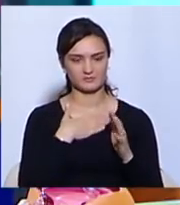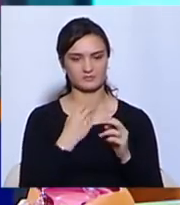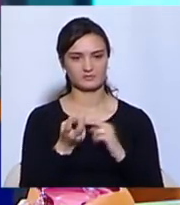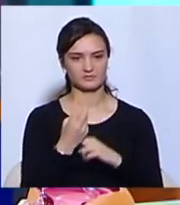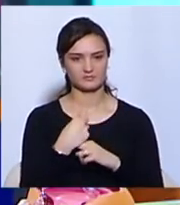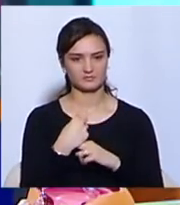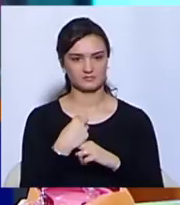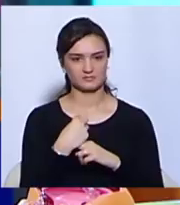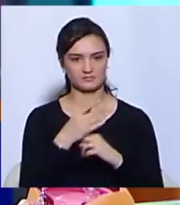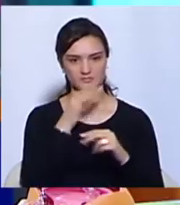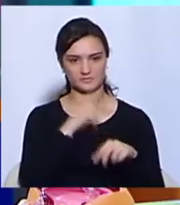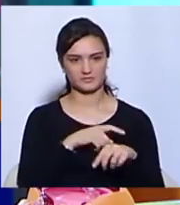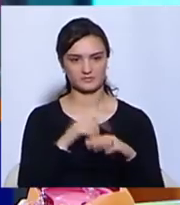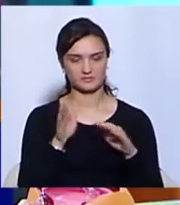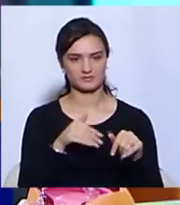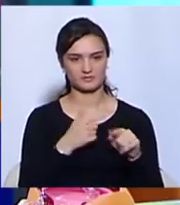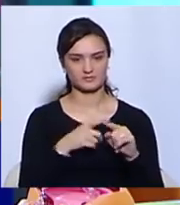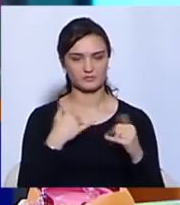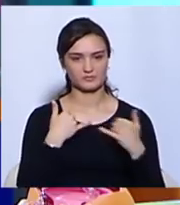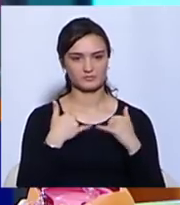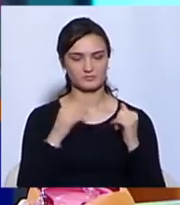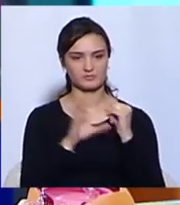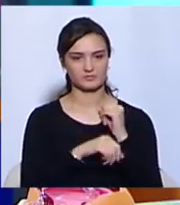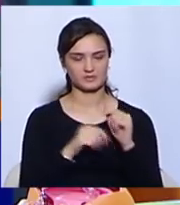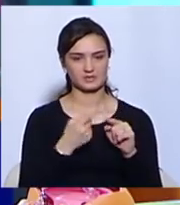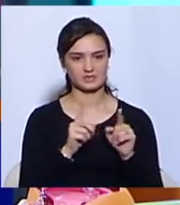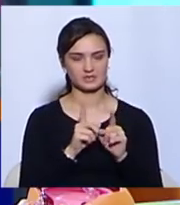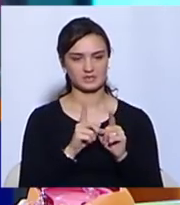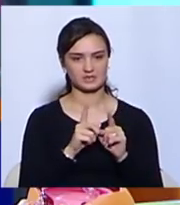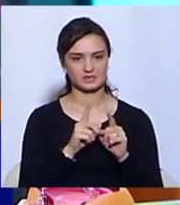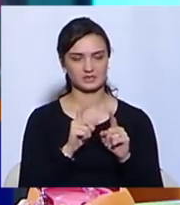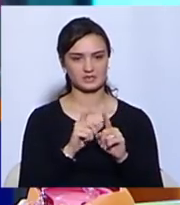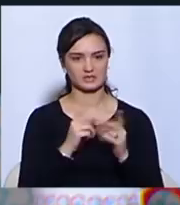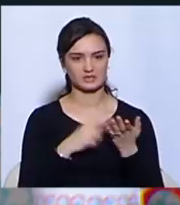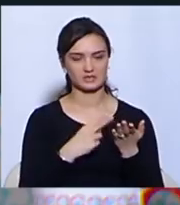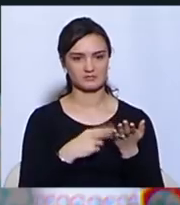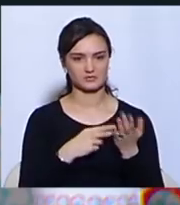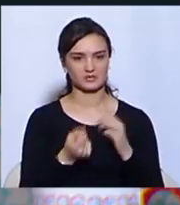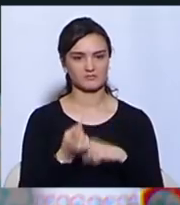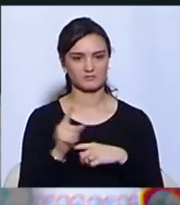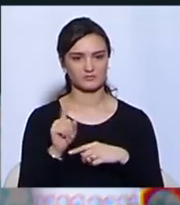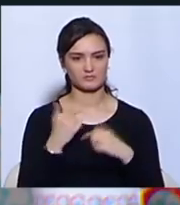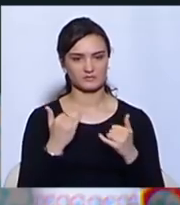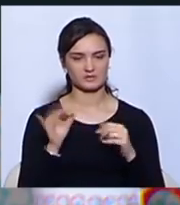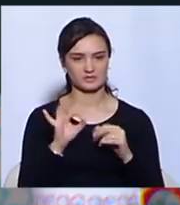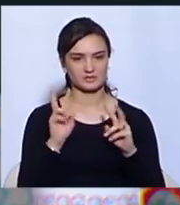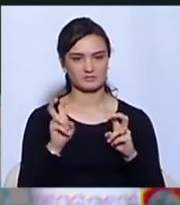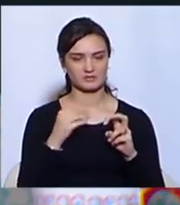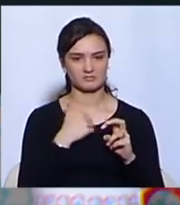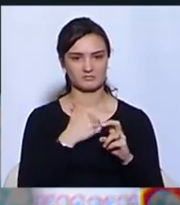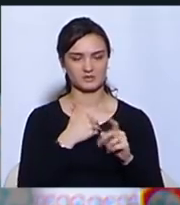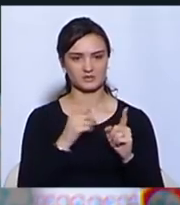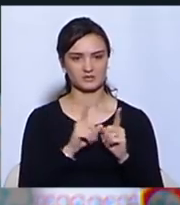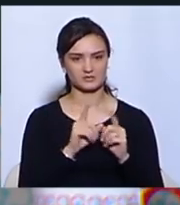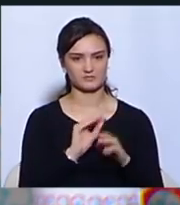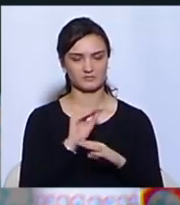გაგვეპარათ. გაგვეპარა როგორც ყოველთვის. სტუმრობის ბოლოს ისეთ შესანიშნავ წიგნებში აღმოჩნდი რომ დღევანდელ თემასთან დაკავშირებით მინდა